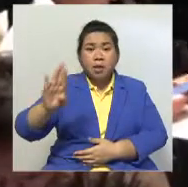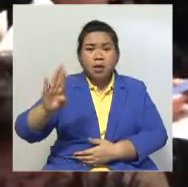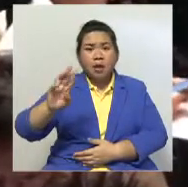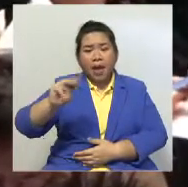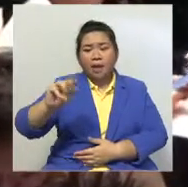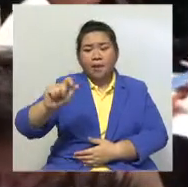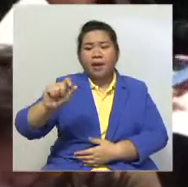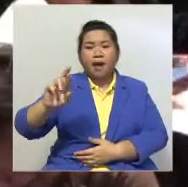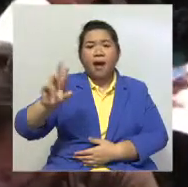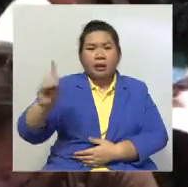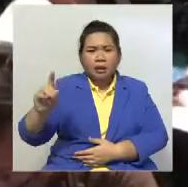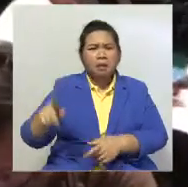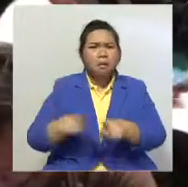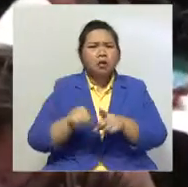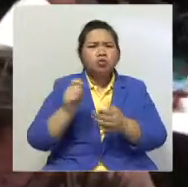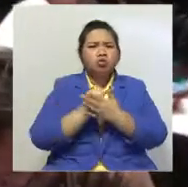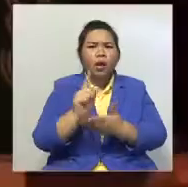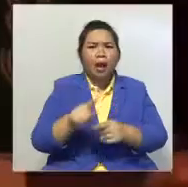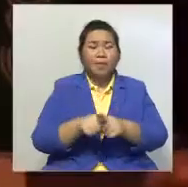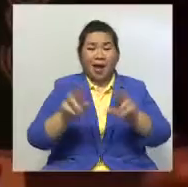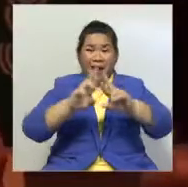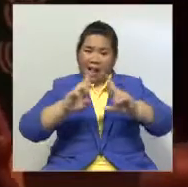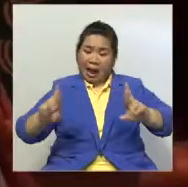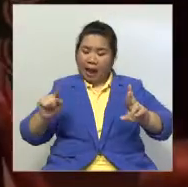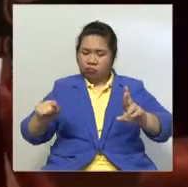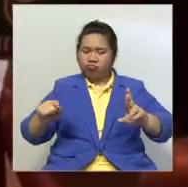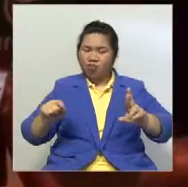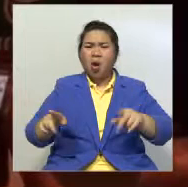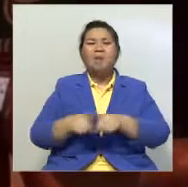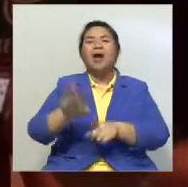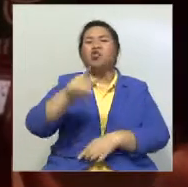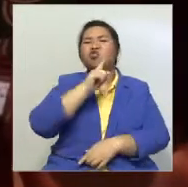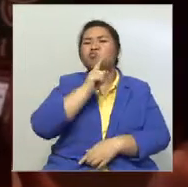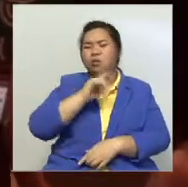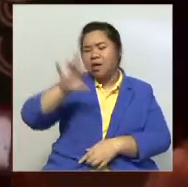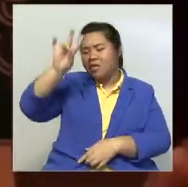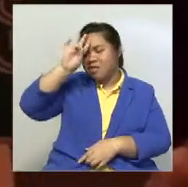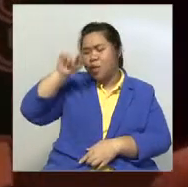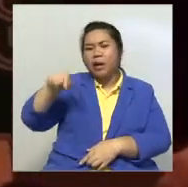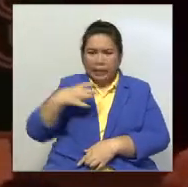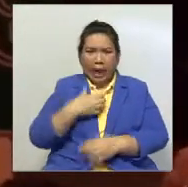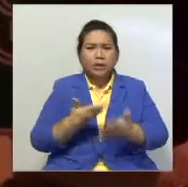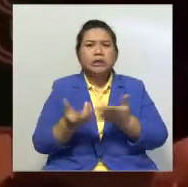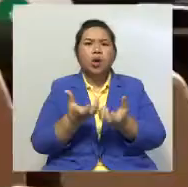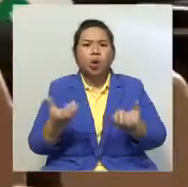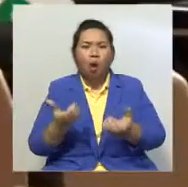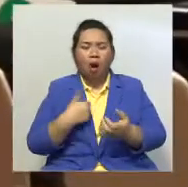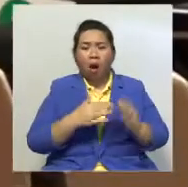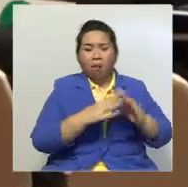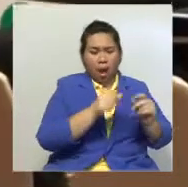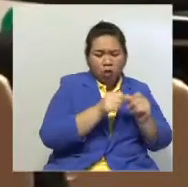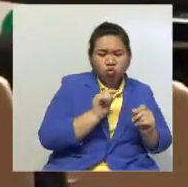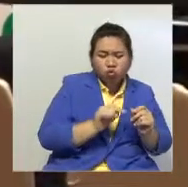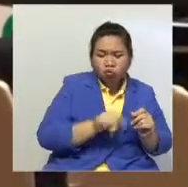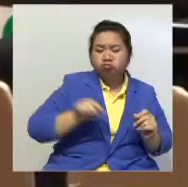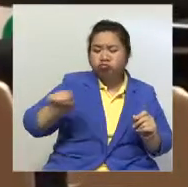เนี่ยเขาจะช่วยซื้อสินค้าที่ร้านสะดวกซื้อให้กับใครที่อยากจะซื้อของจากร้านค้าบริเวณ